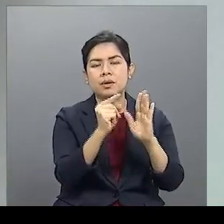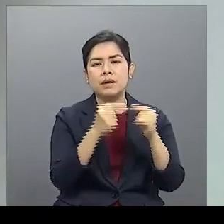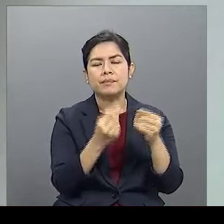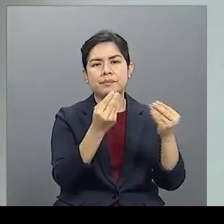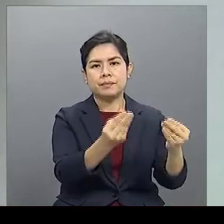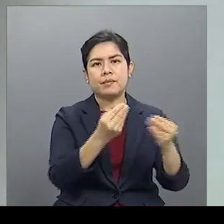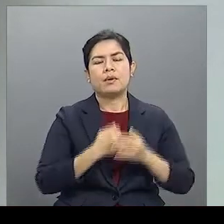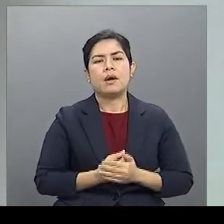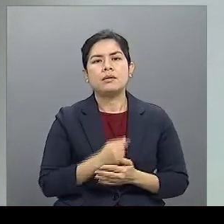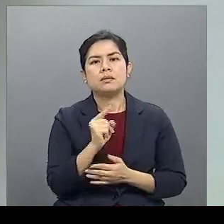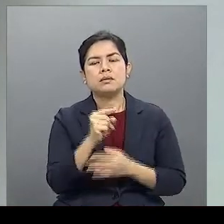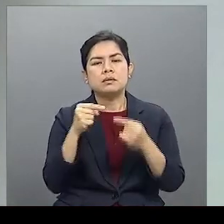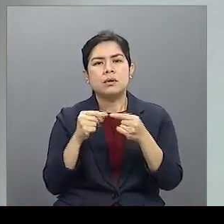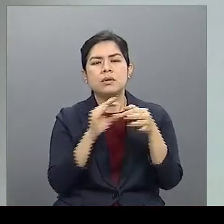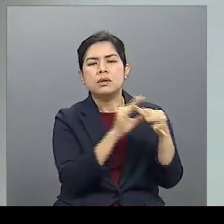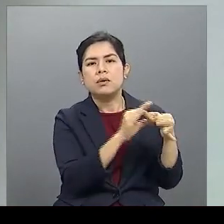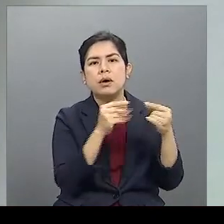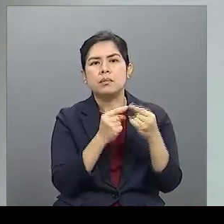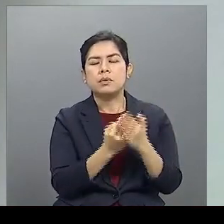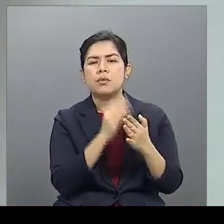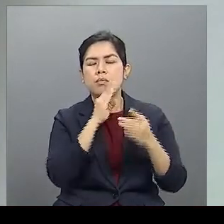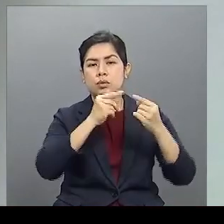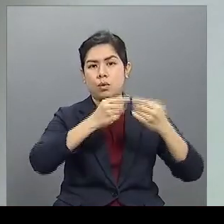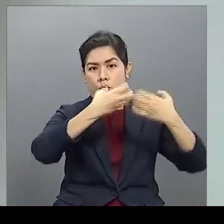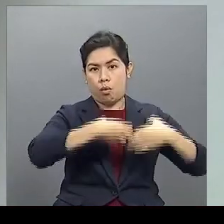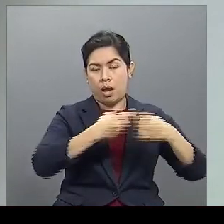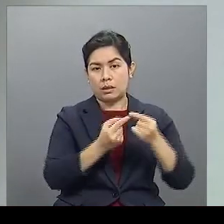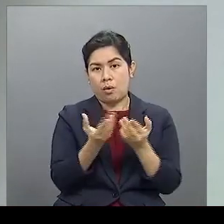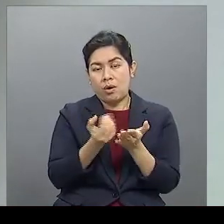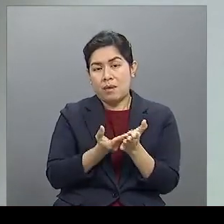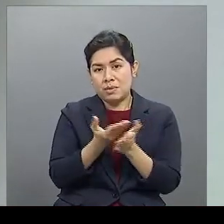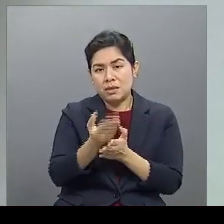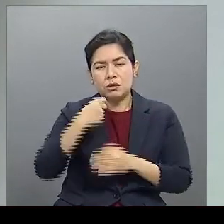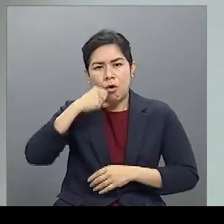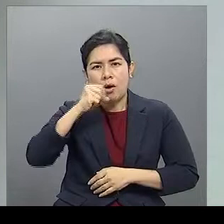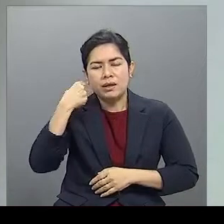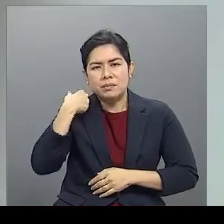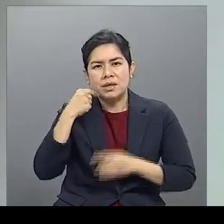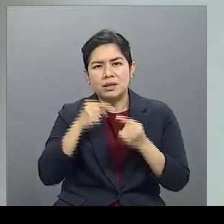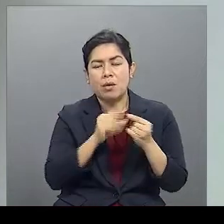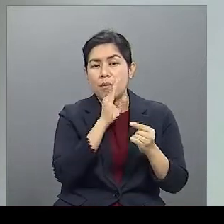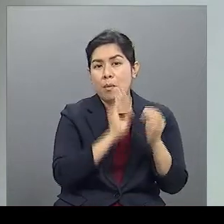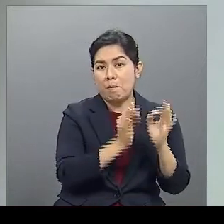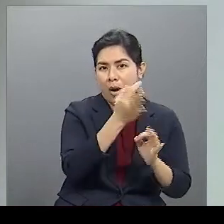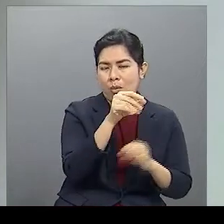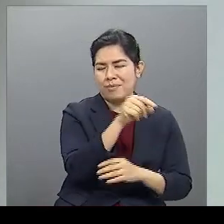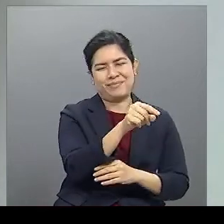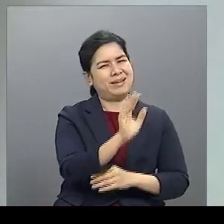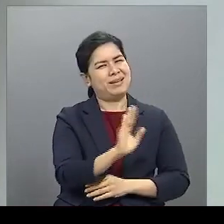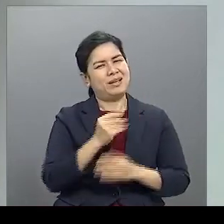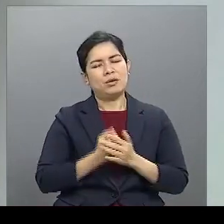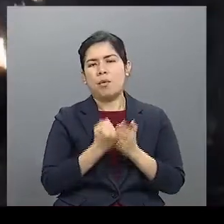การที่จะเอาผิดกับโรงงานที่รับซื้ออ้อยที่ผ่านการเผานะคะซึ่งก็อาจจะเป็นมาตรการหนึ่งที่จะช่วยแก้ไขปัญหานี้